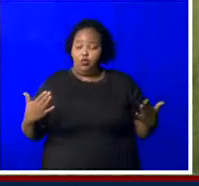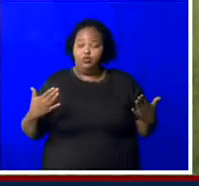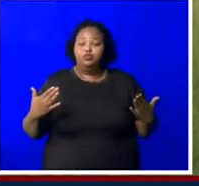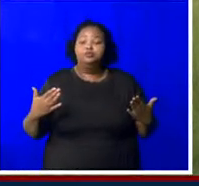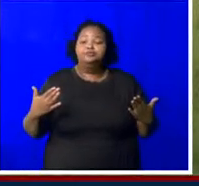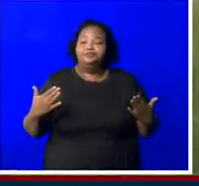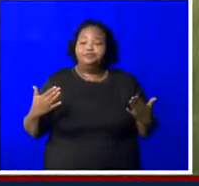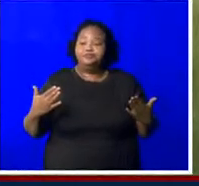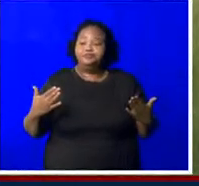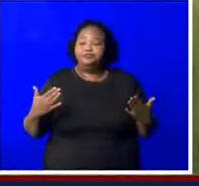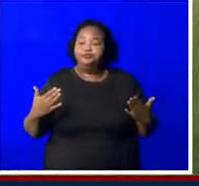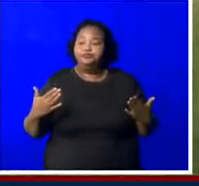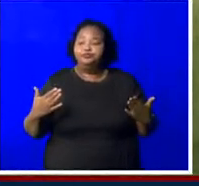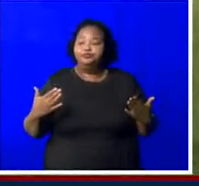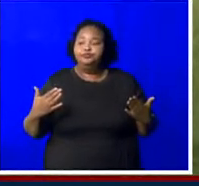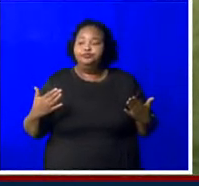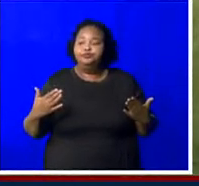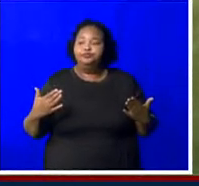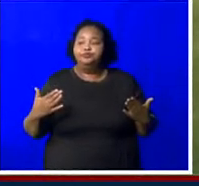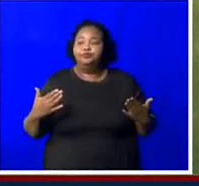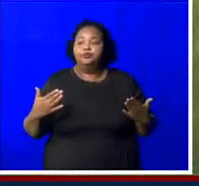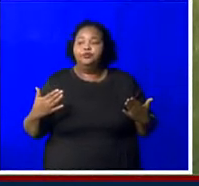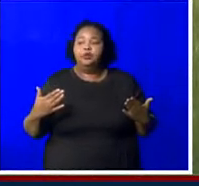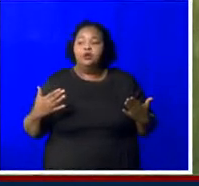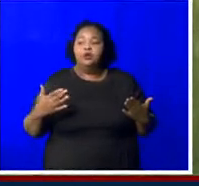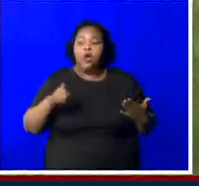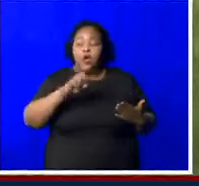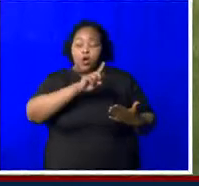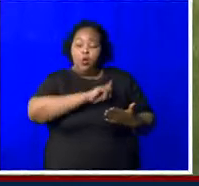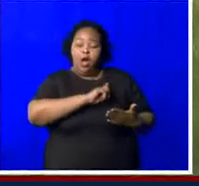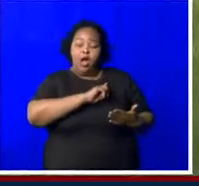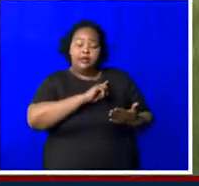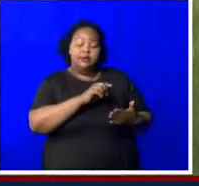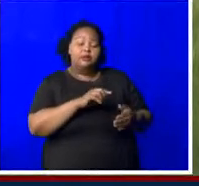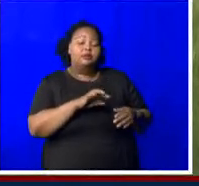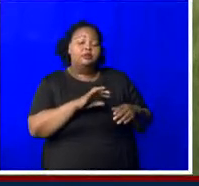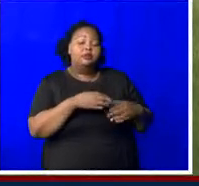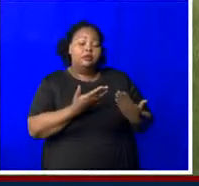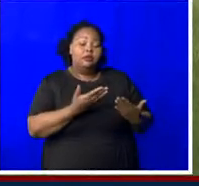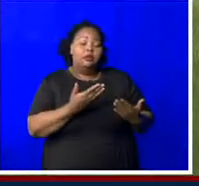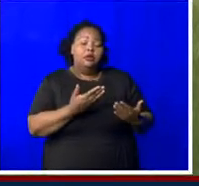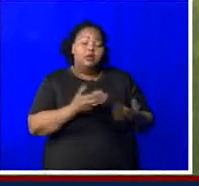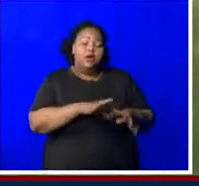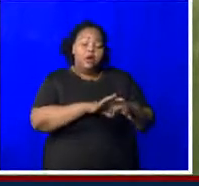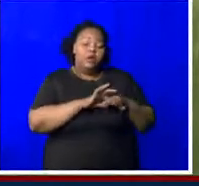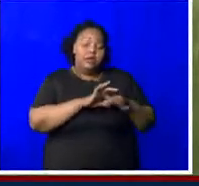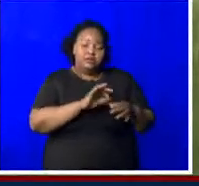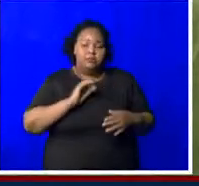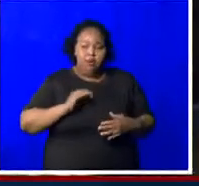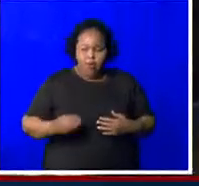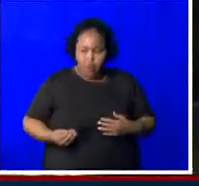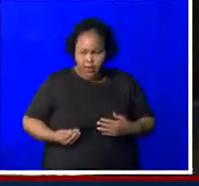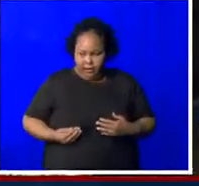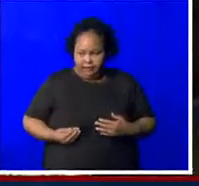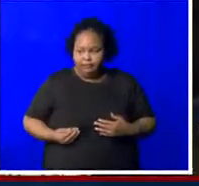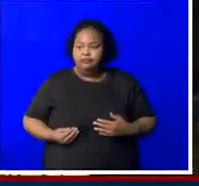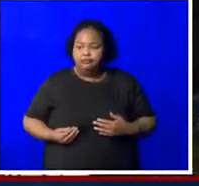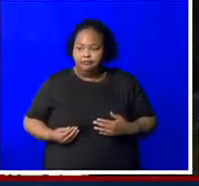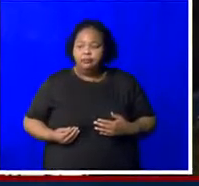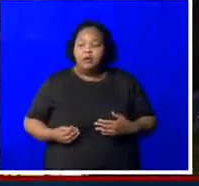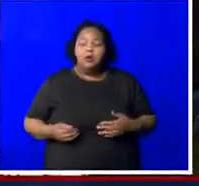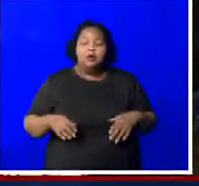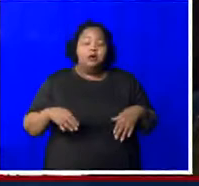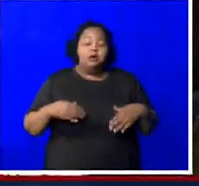lokuthi sibe nabo make lebathatha leli thuba lekuhlobisa kashali